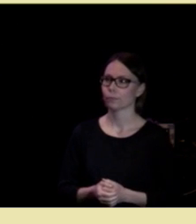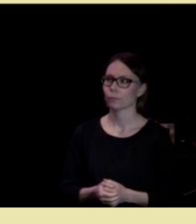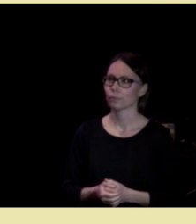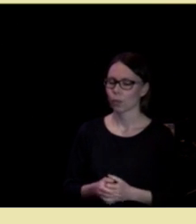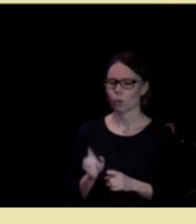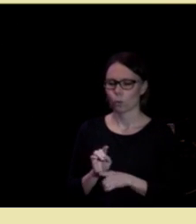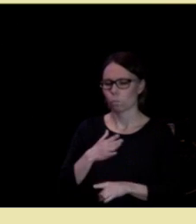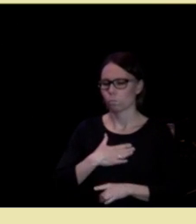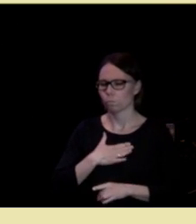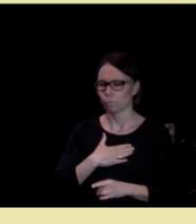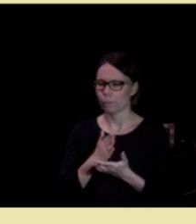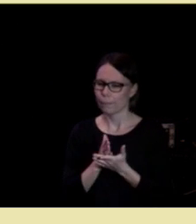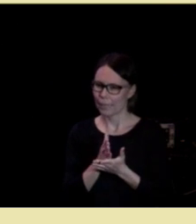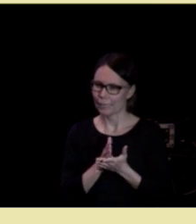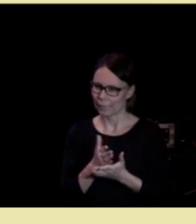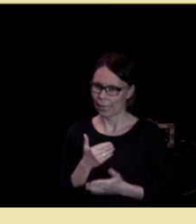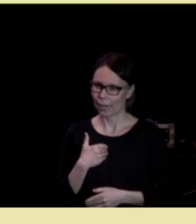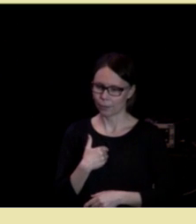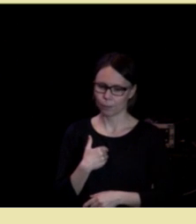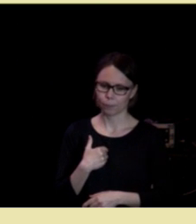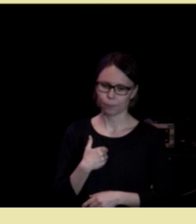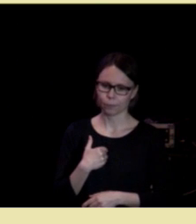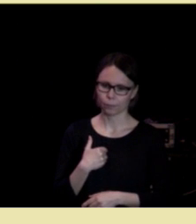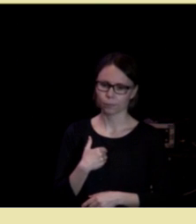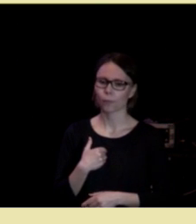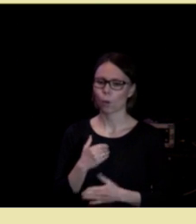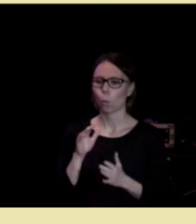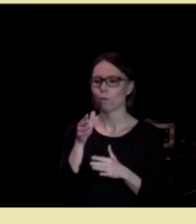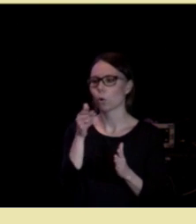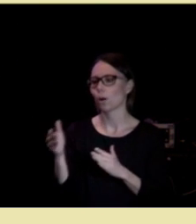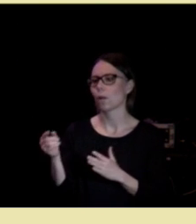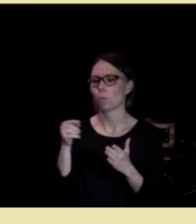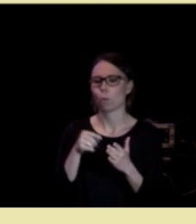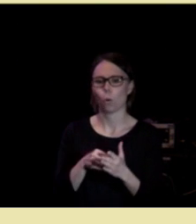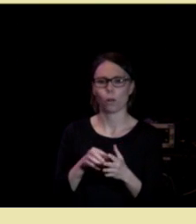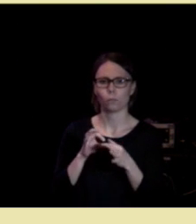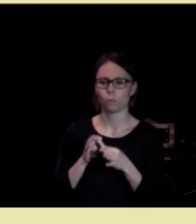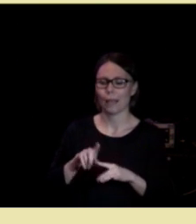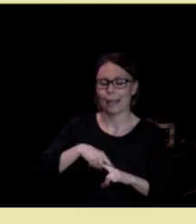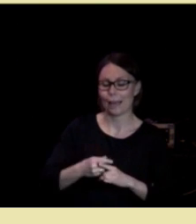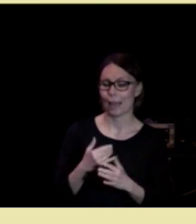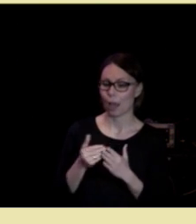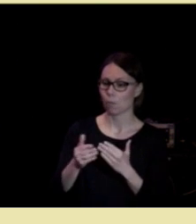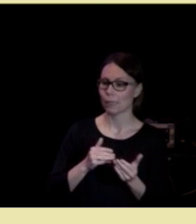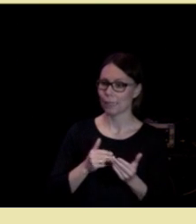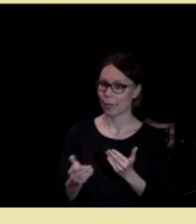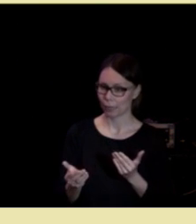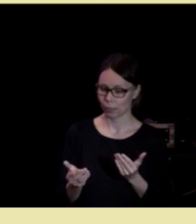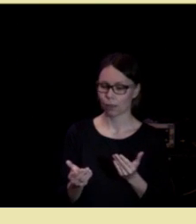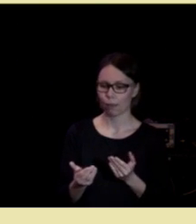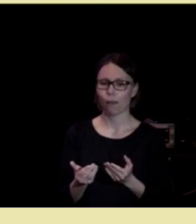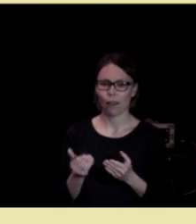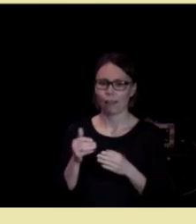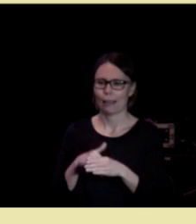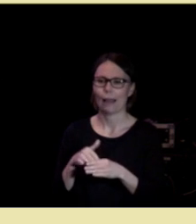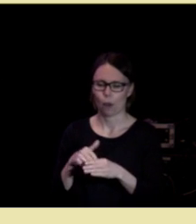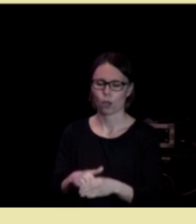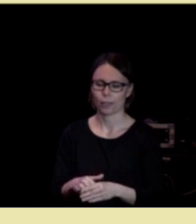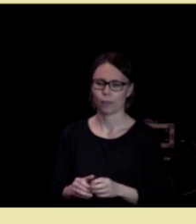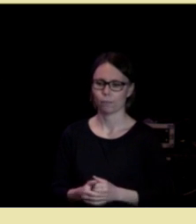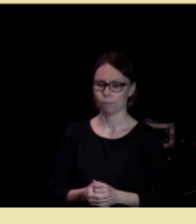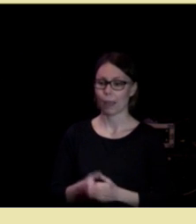vil jeg bare presisere at det overordnede målet I rehabilitering deltagelse.